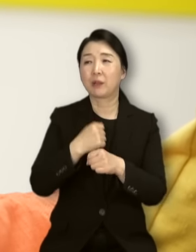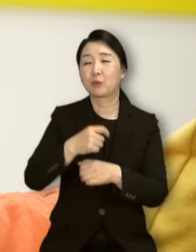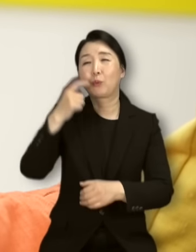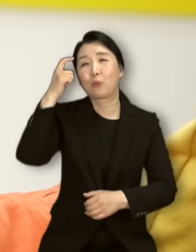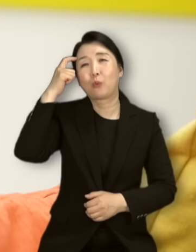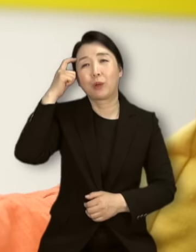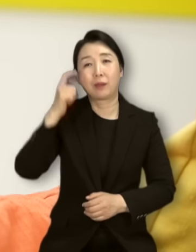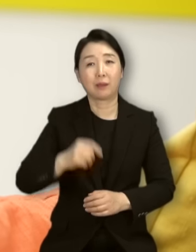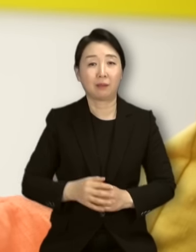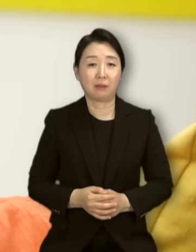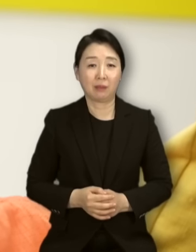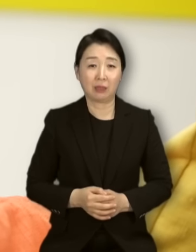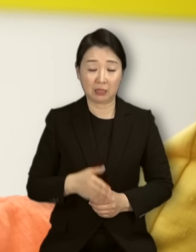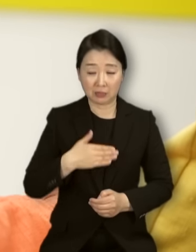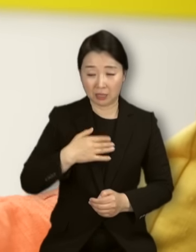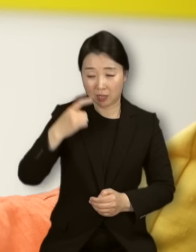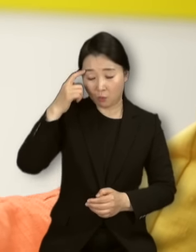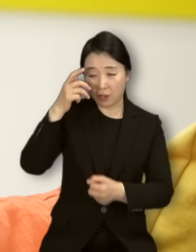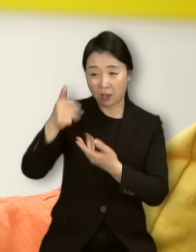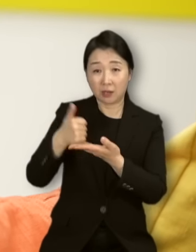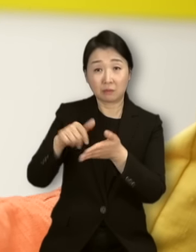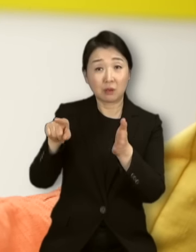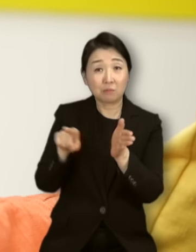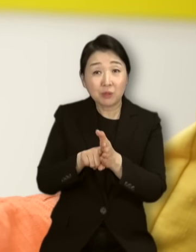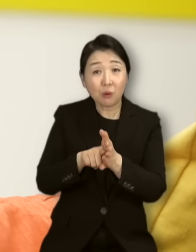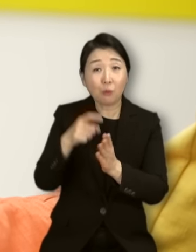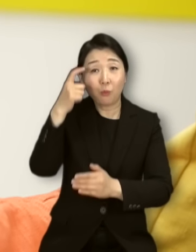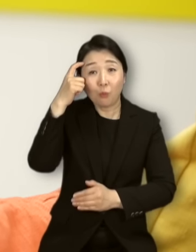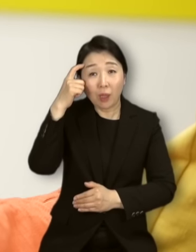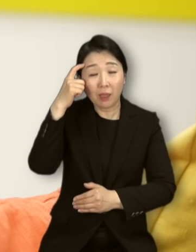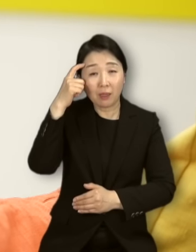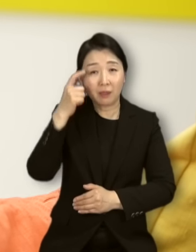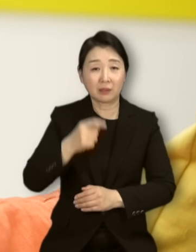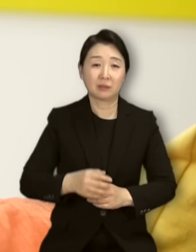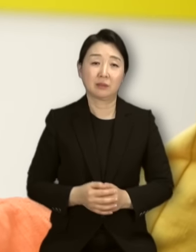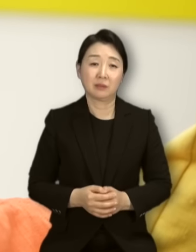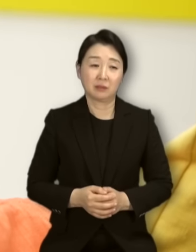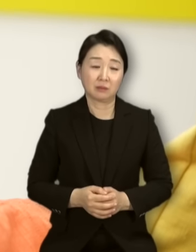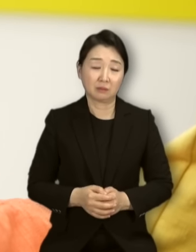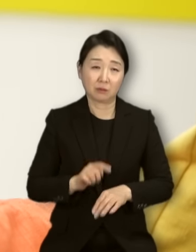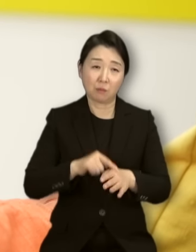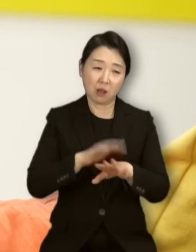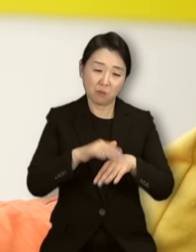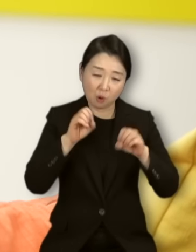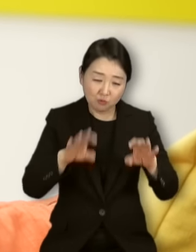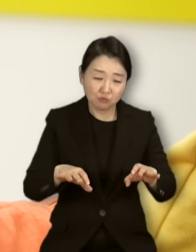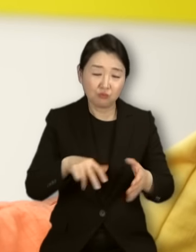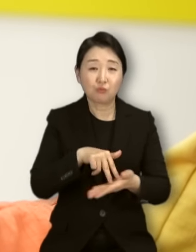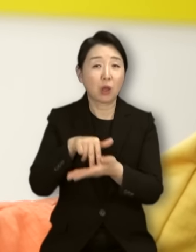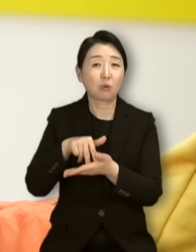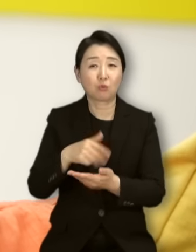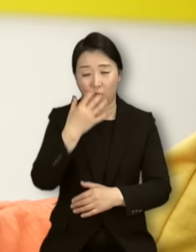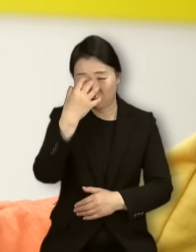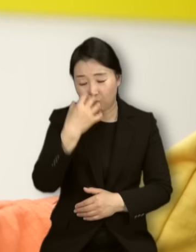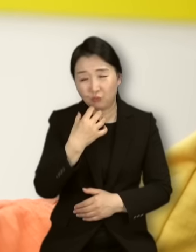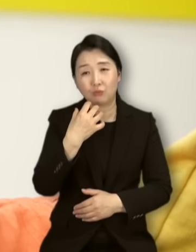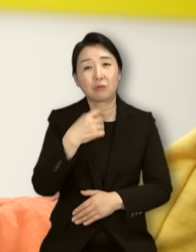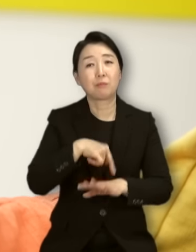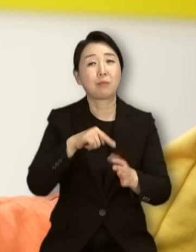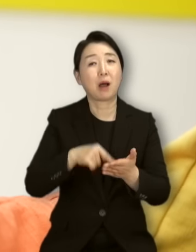왜 만드셨을까요 어 내가 왜 하나님을 믿는다 하면서도 이렇게 하고 늘 외롭고 그냥